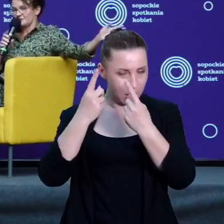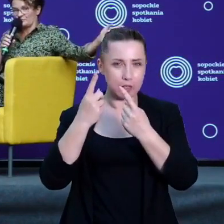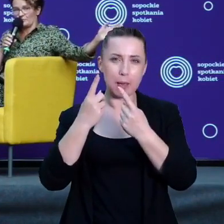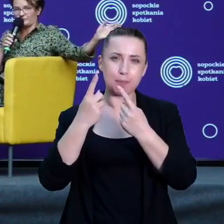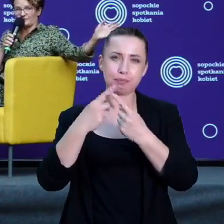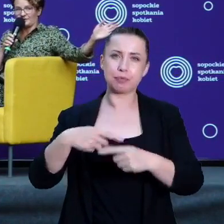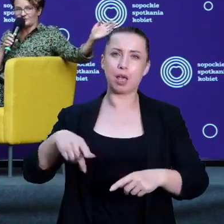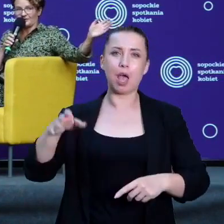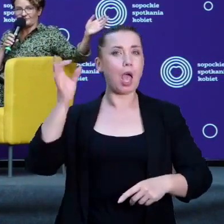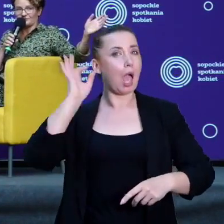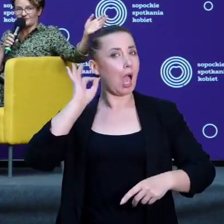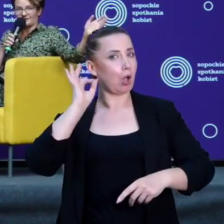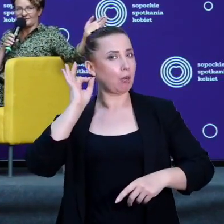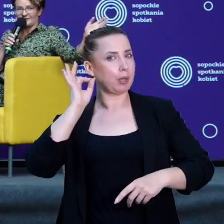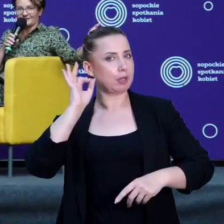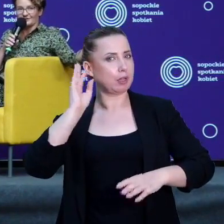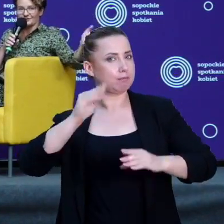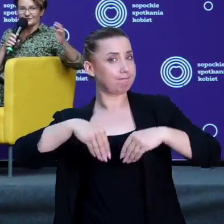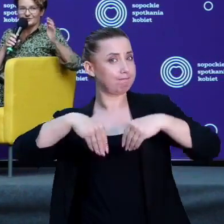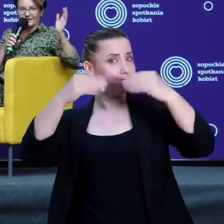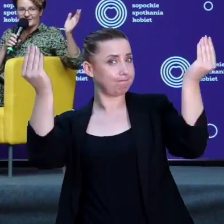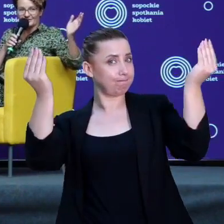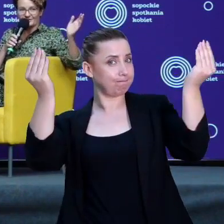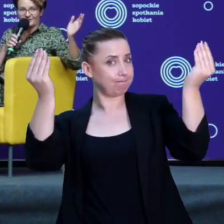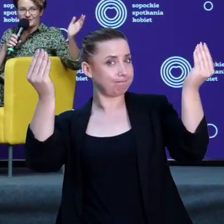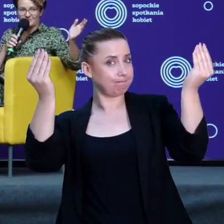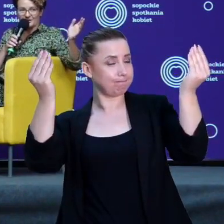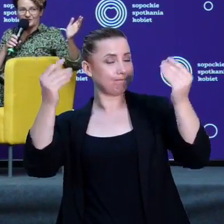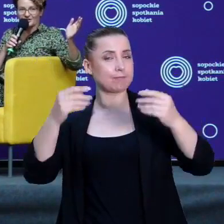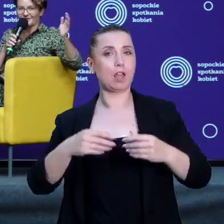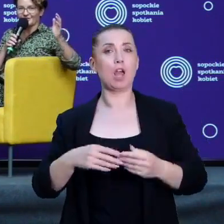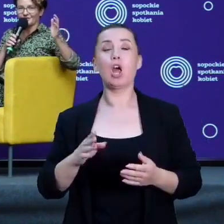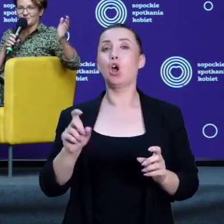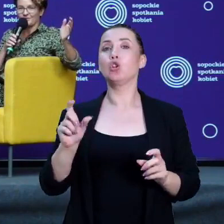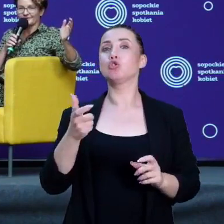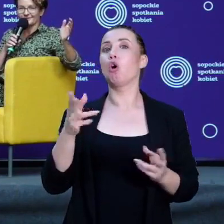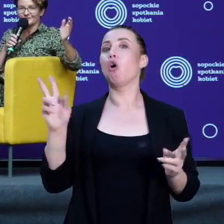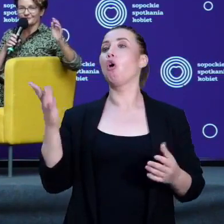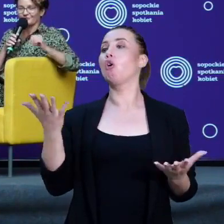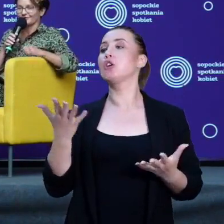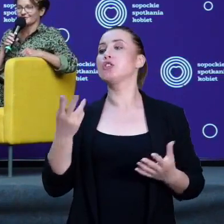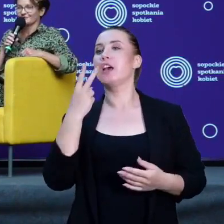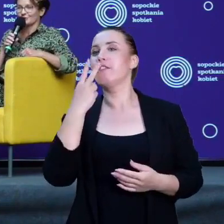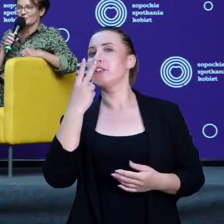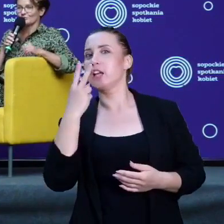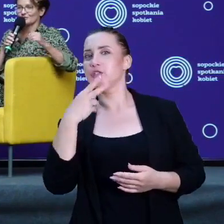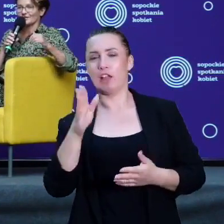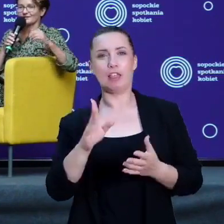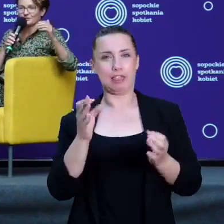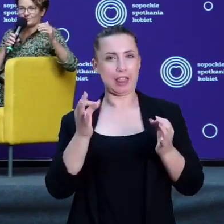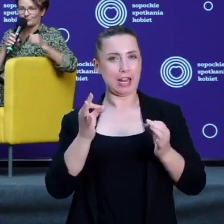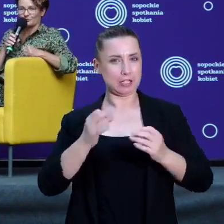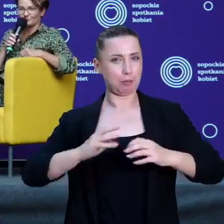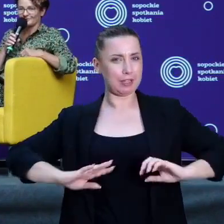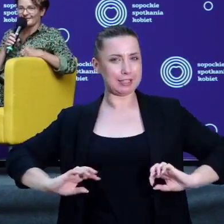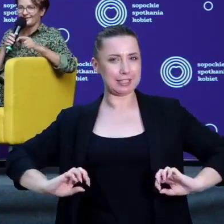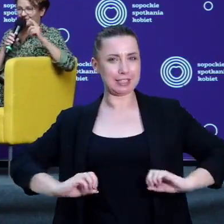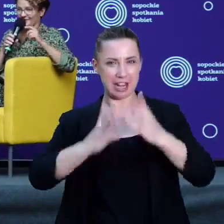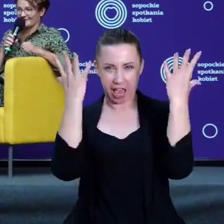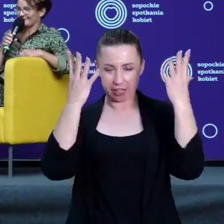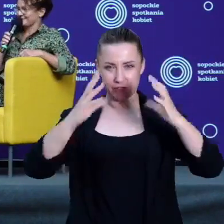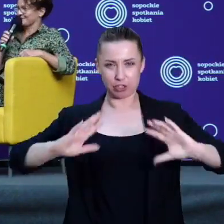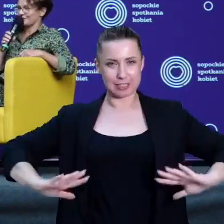poglądach, co było widać nawet na strajkach i marszach, gdzie pań w wieku średnim